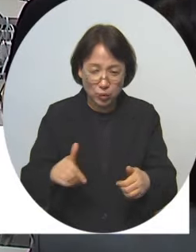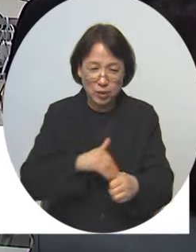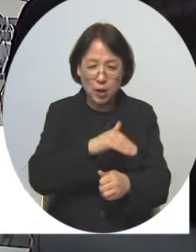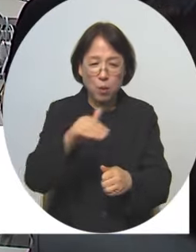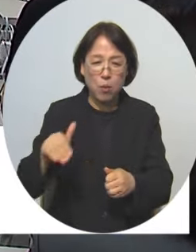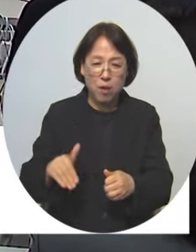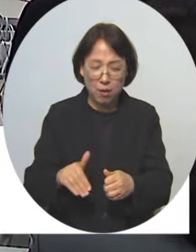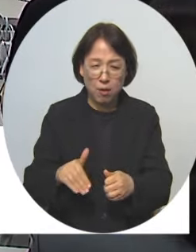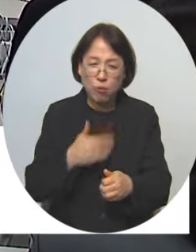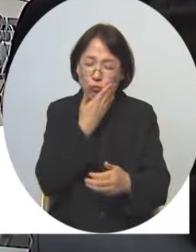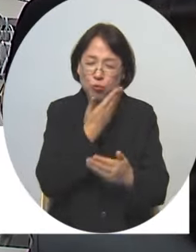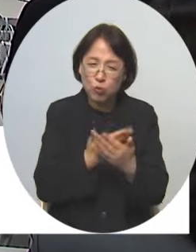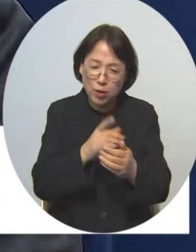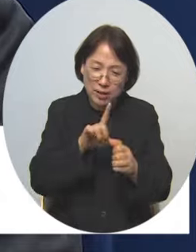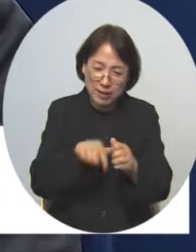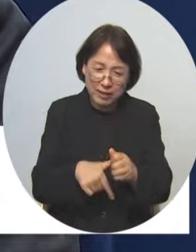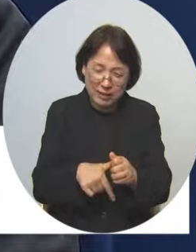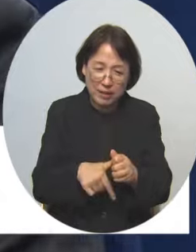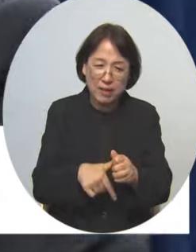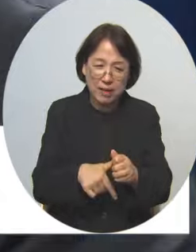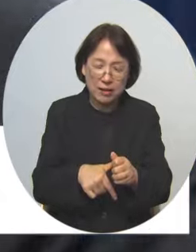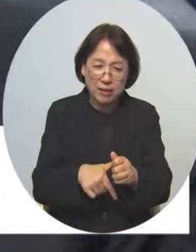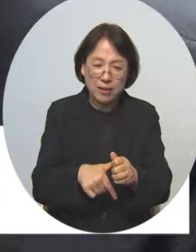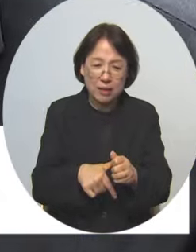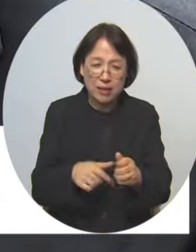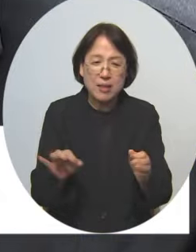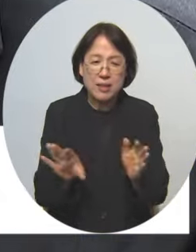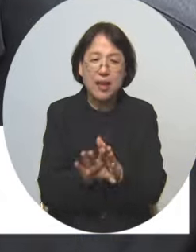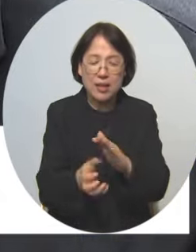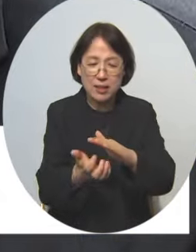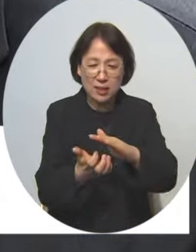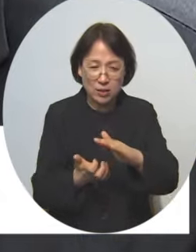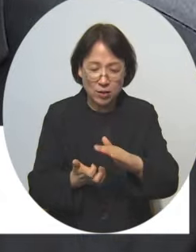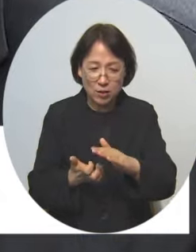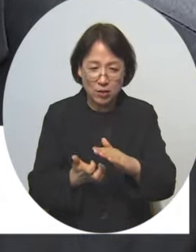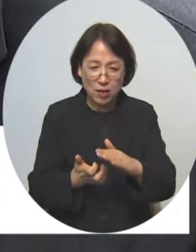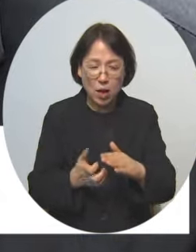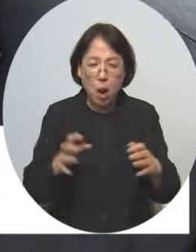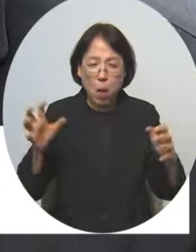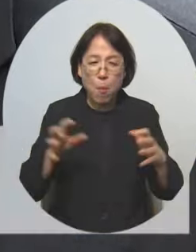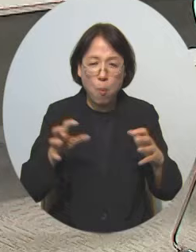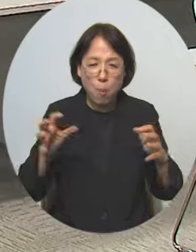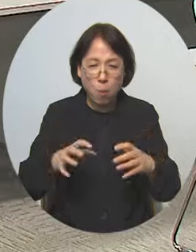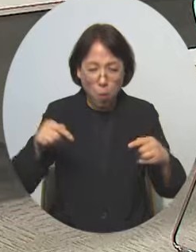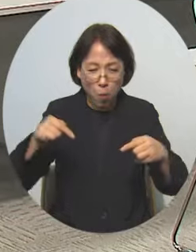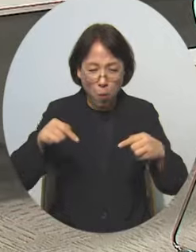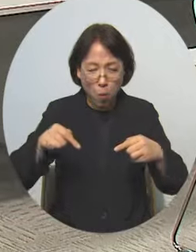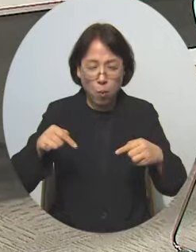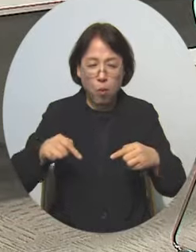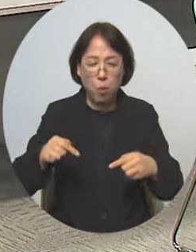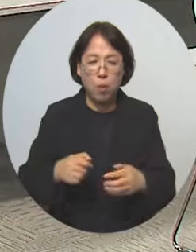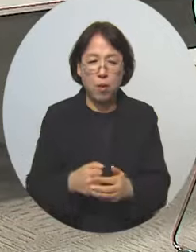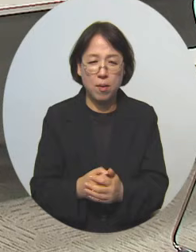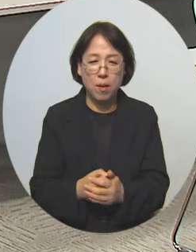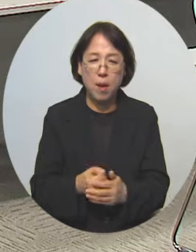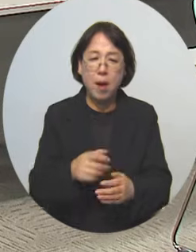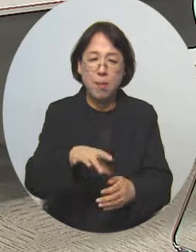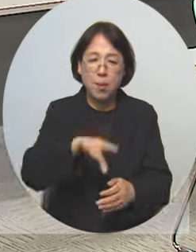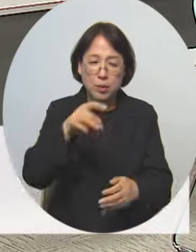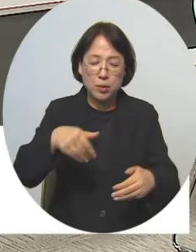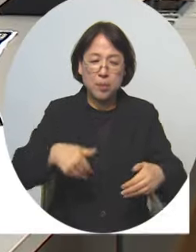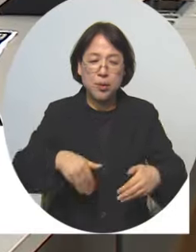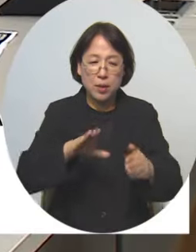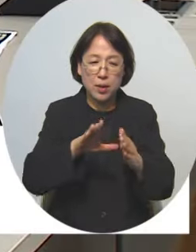골든타임이 지나기 전 추세를 반전시키기 위해 각계각층이 모여 머리를 맞댔습니다. 먼저 필요한